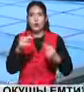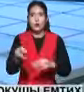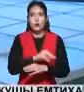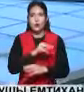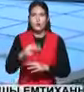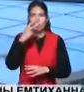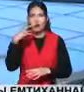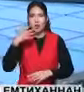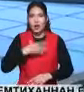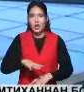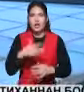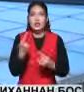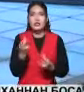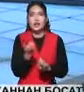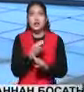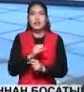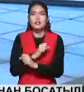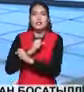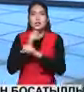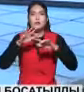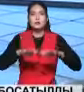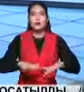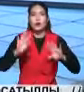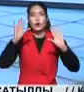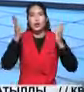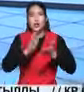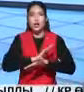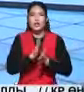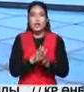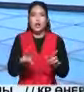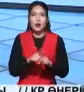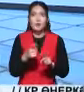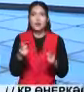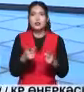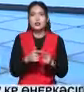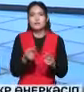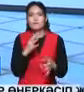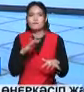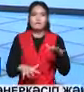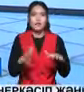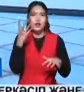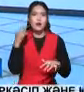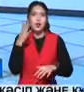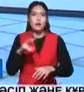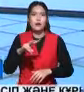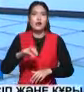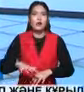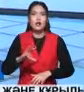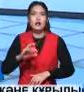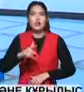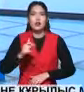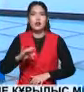көрмеген. Ол былай тұрсын, былтыр демалыс орындарында болған оқыс жағдайлар тіпті жаға ұстатады. Алматы облысындағы лагерді